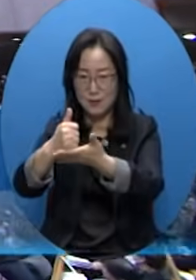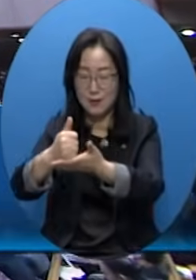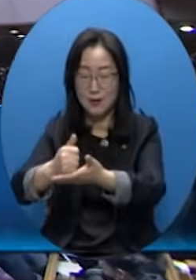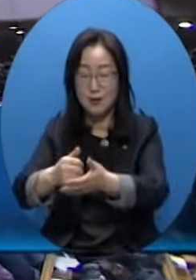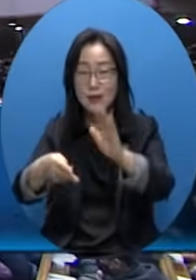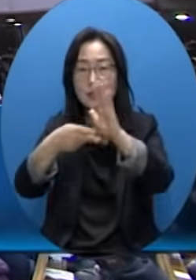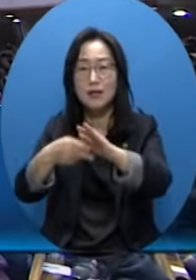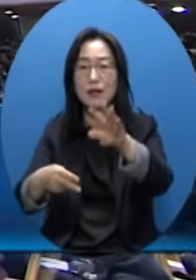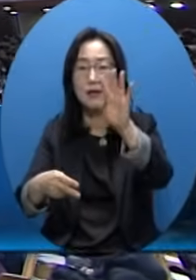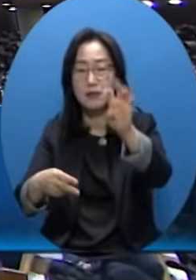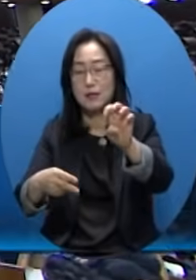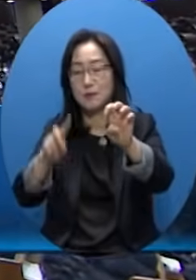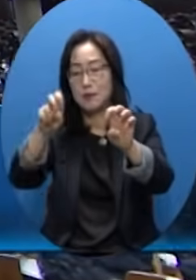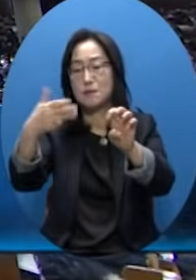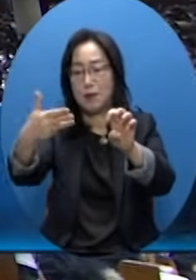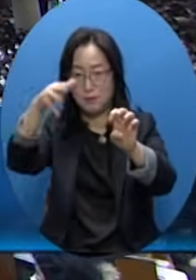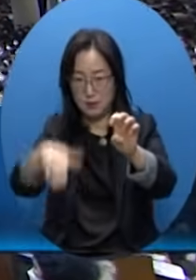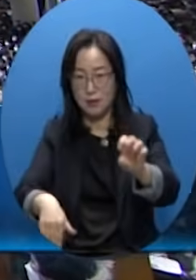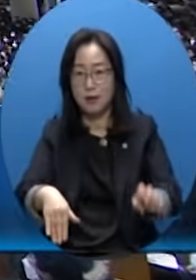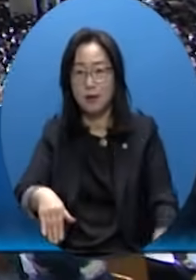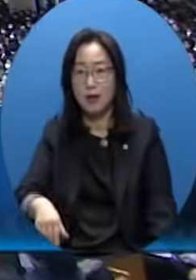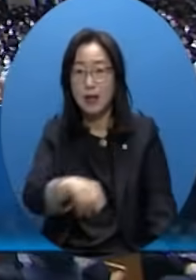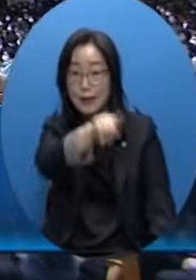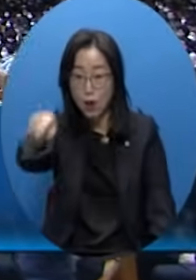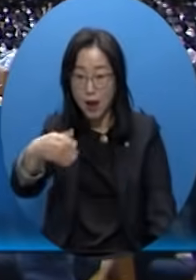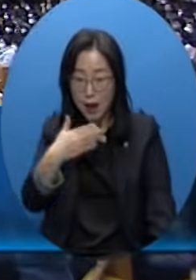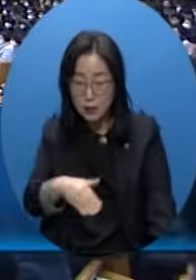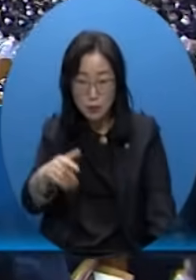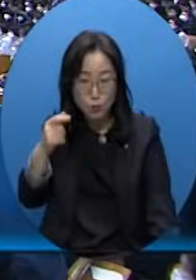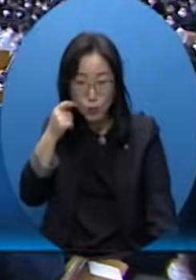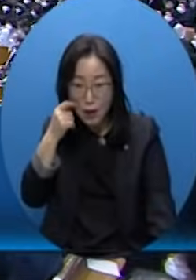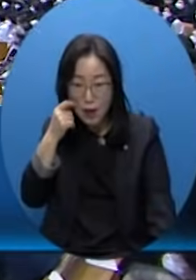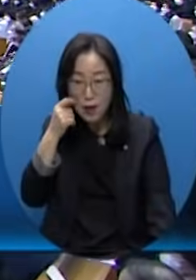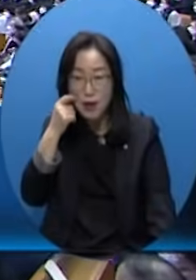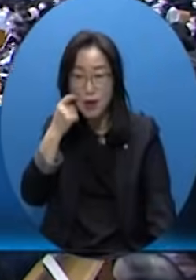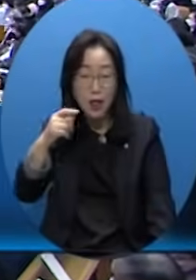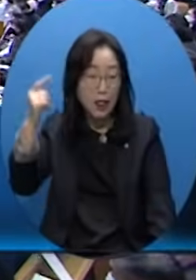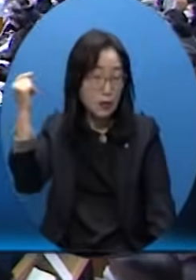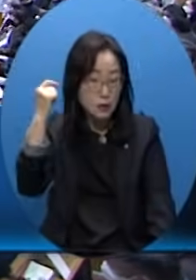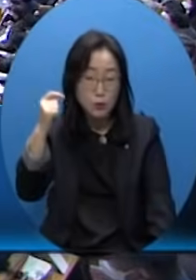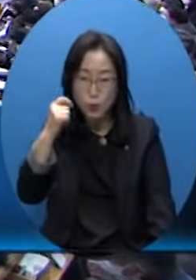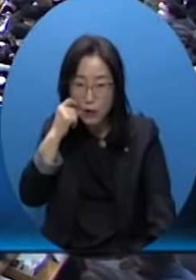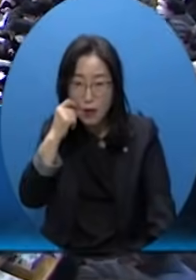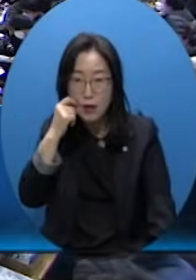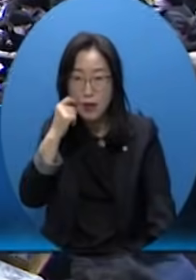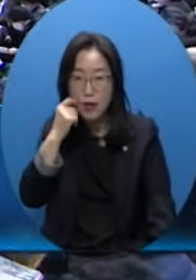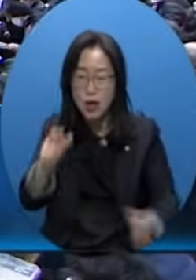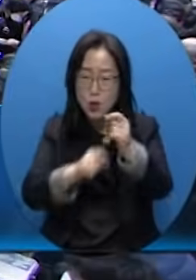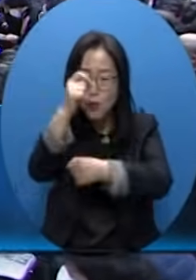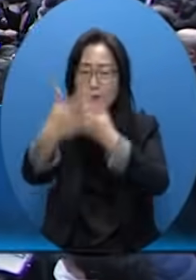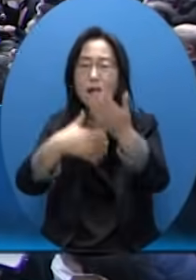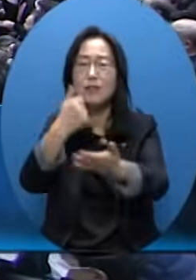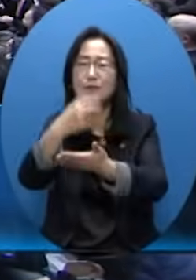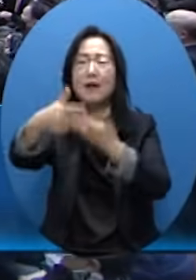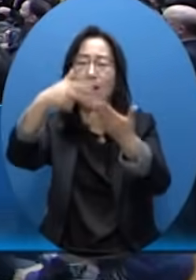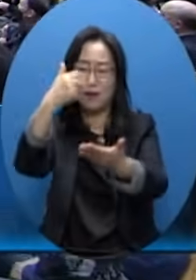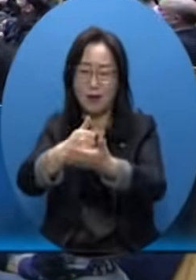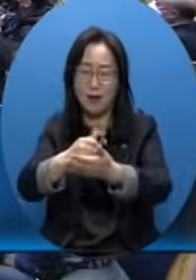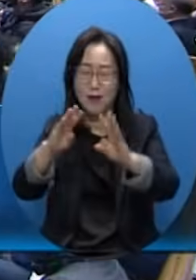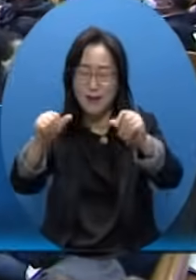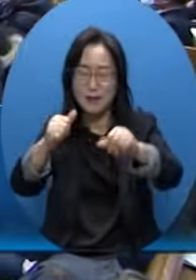2살 살짝 28절 29절 말씀 합니다 너는 알지 못하였느냐 듣지 못하였느냐 영원하신 하나님 은 야외